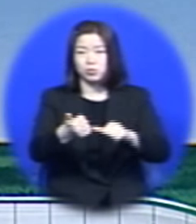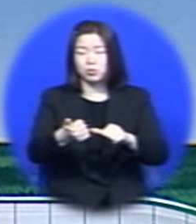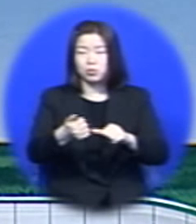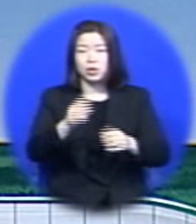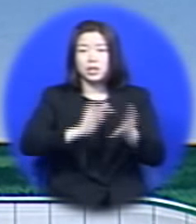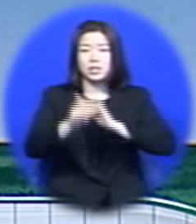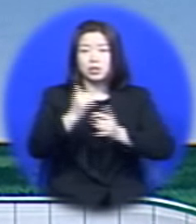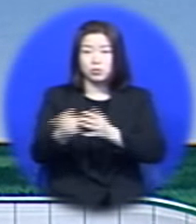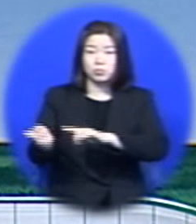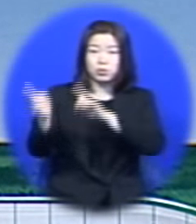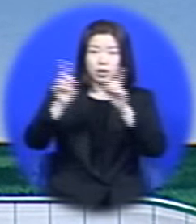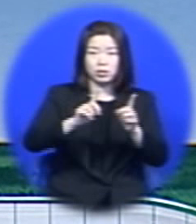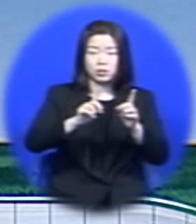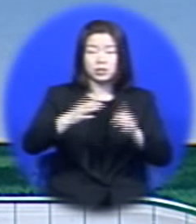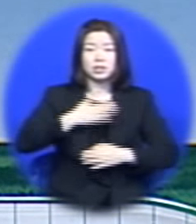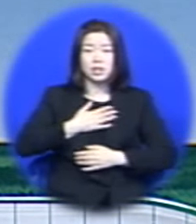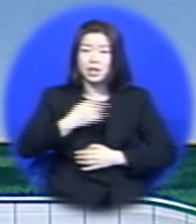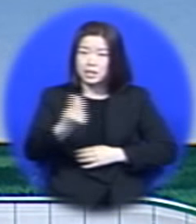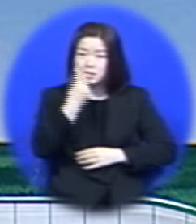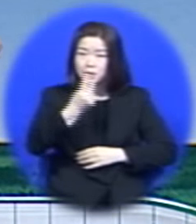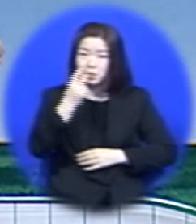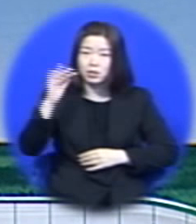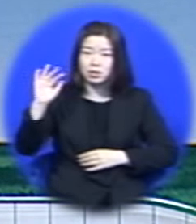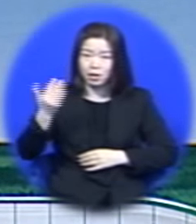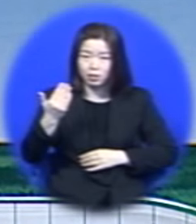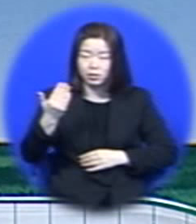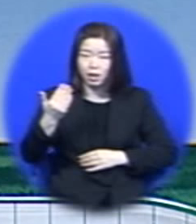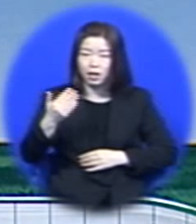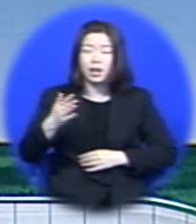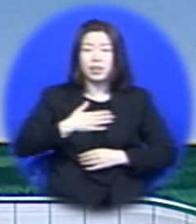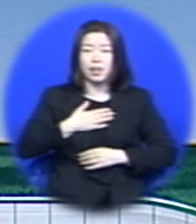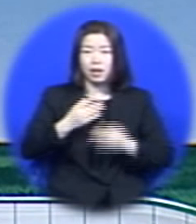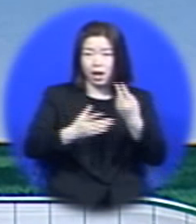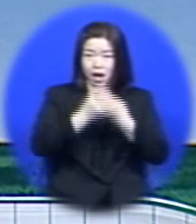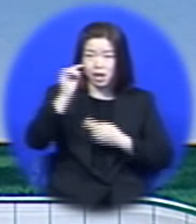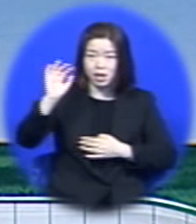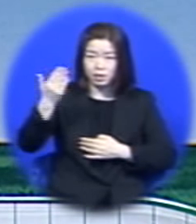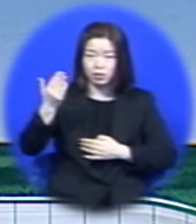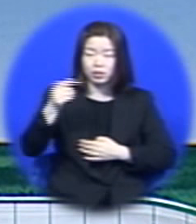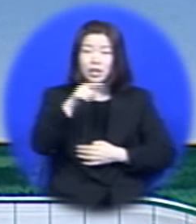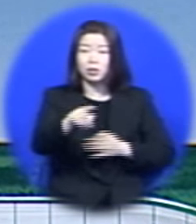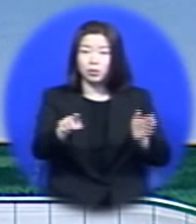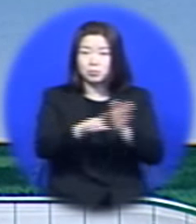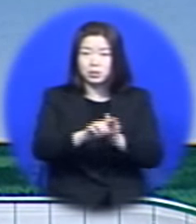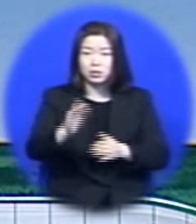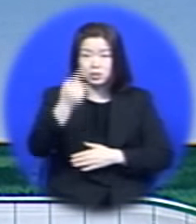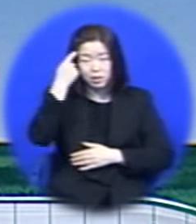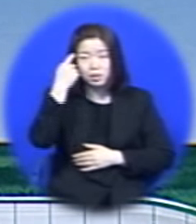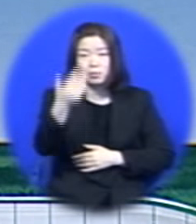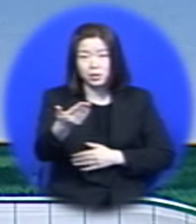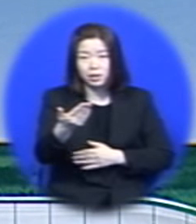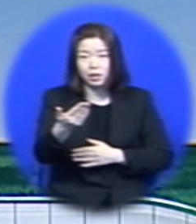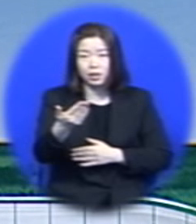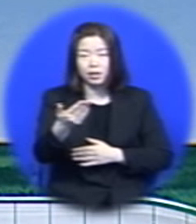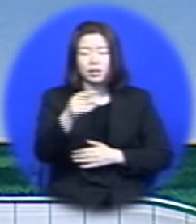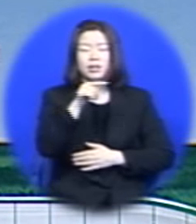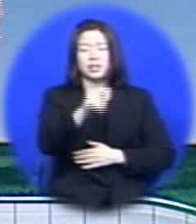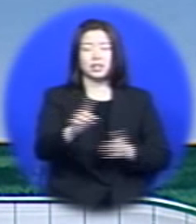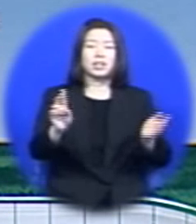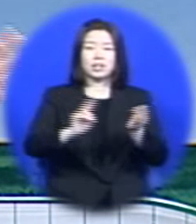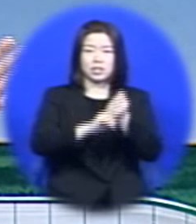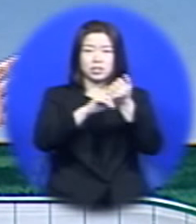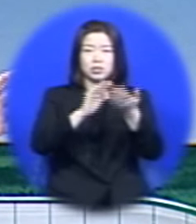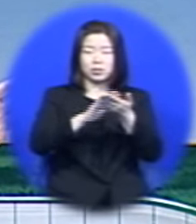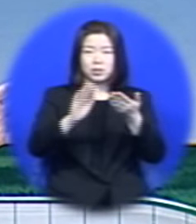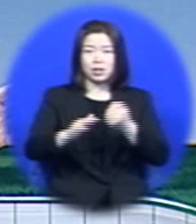되셨다. 예수님과 우리는 이렇게 하나가 되었다. 이게 믿어지십니까? 이게 기적이에요.